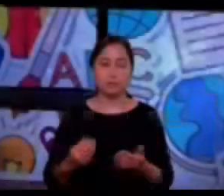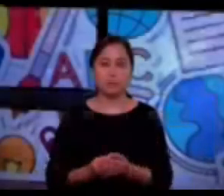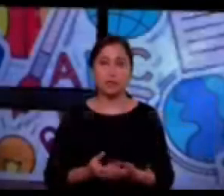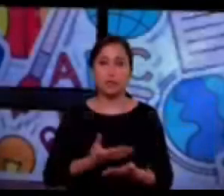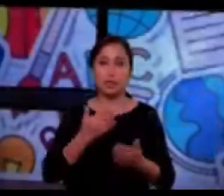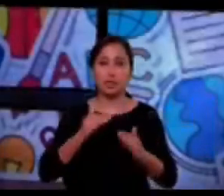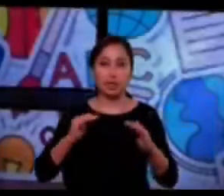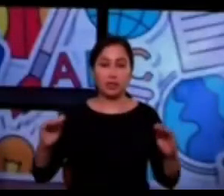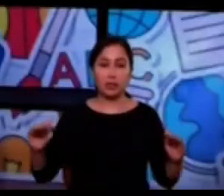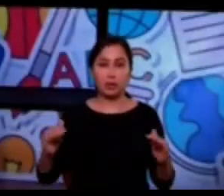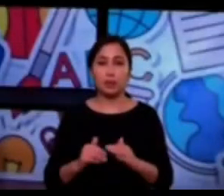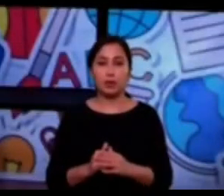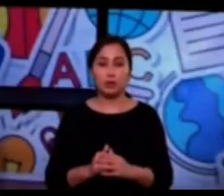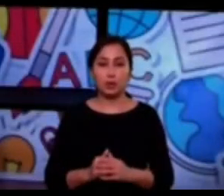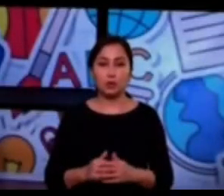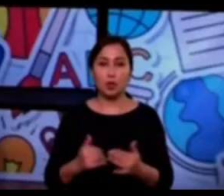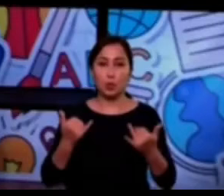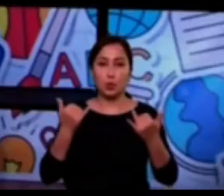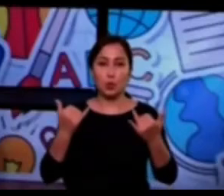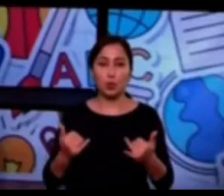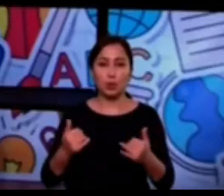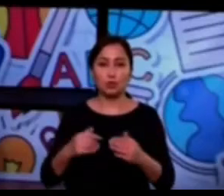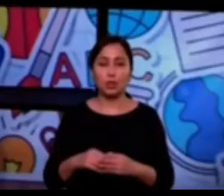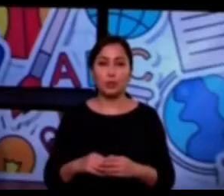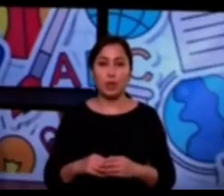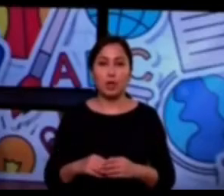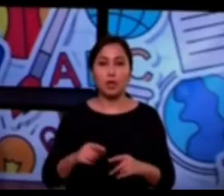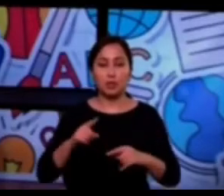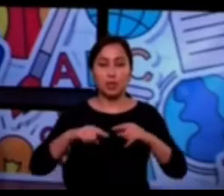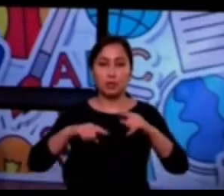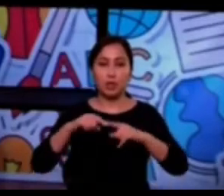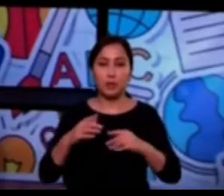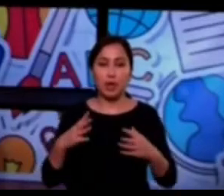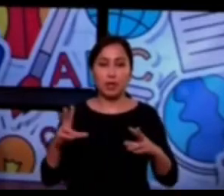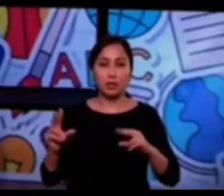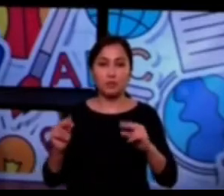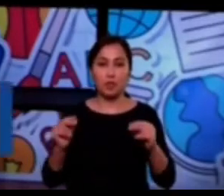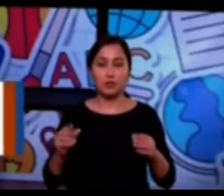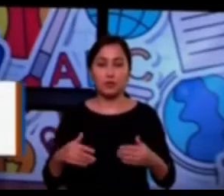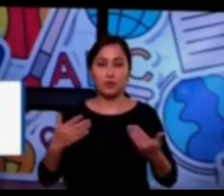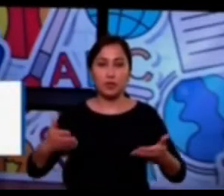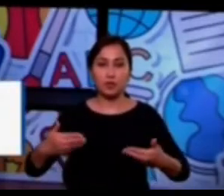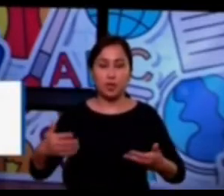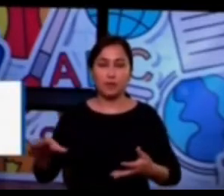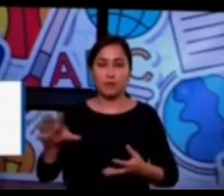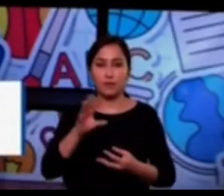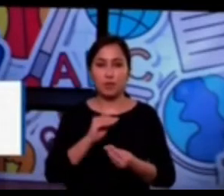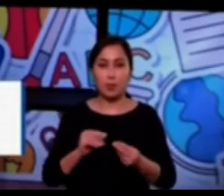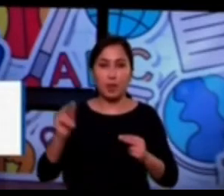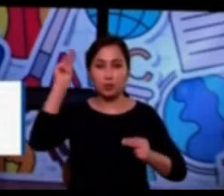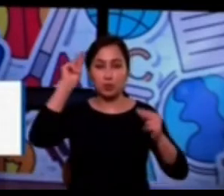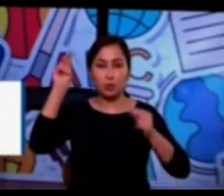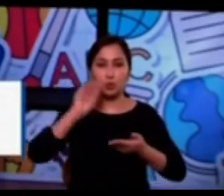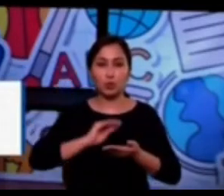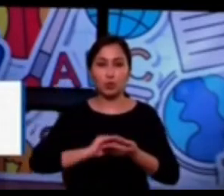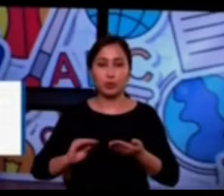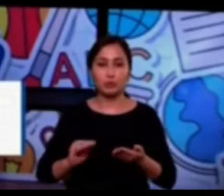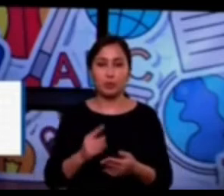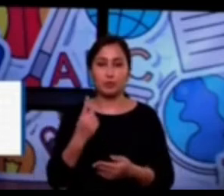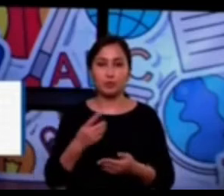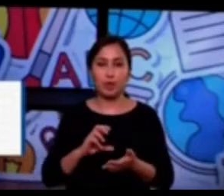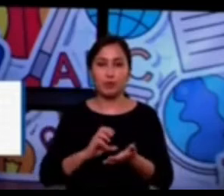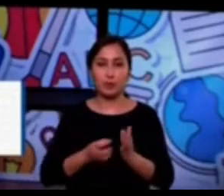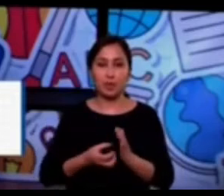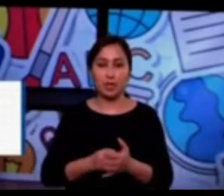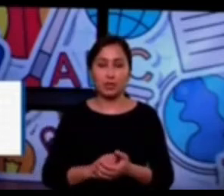Здравствуйте, дорогие ребята и уважаемые взрослые! Я рада приветствовать вас на уроке письма в